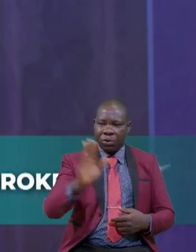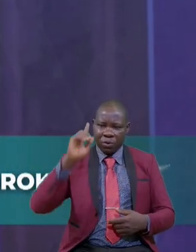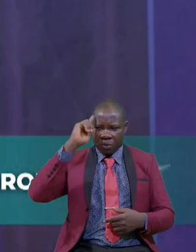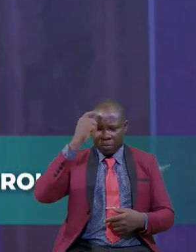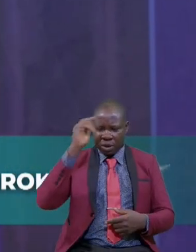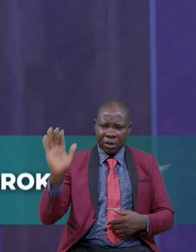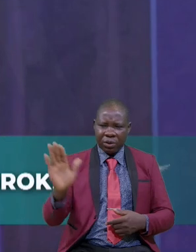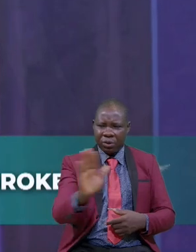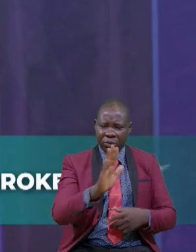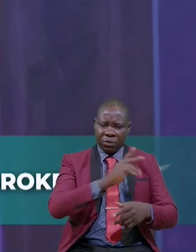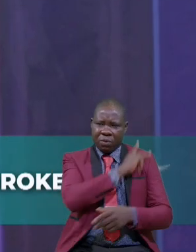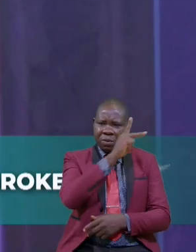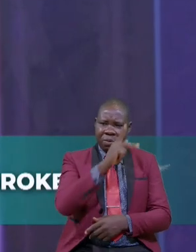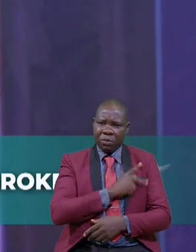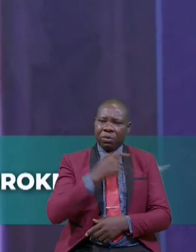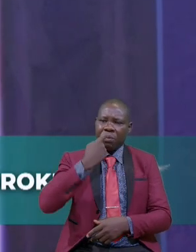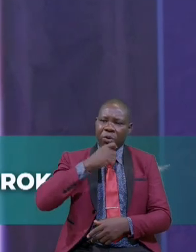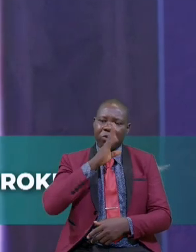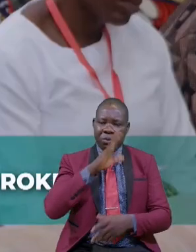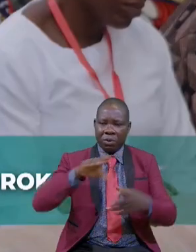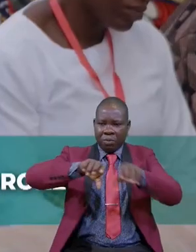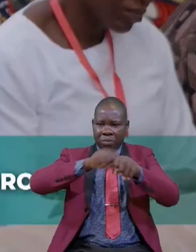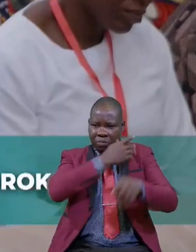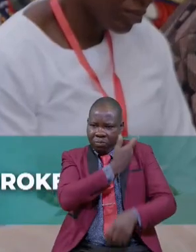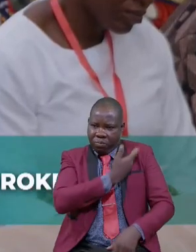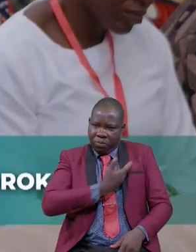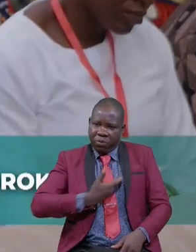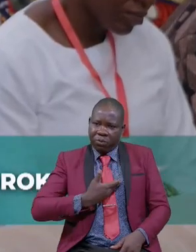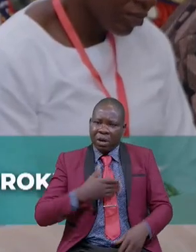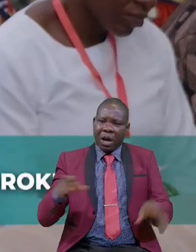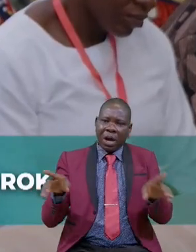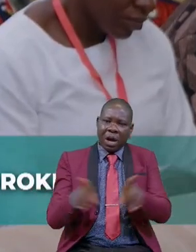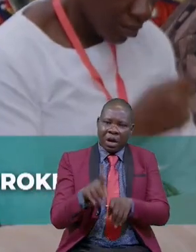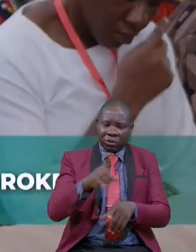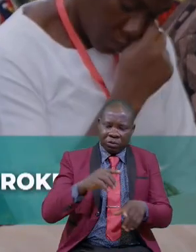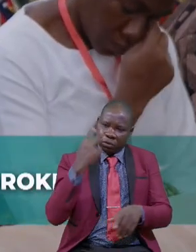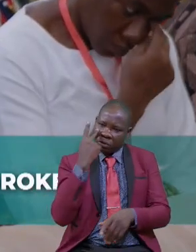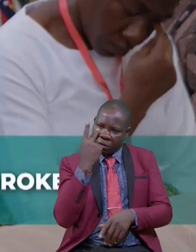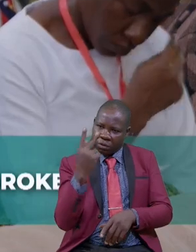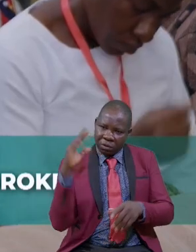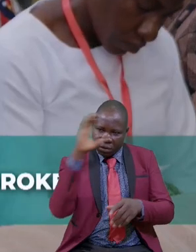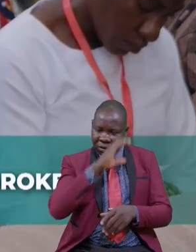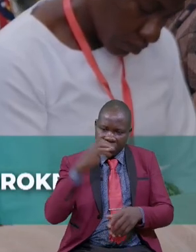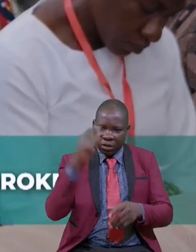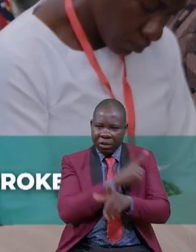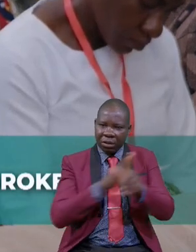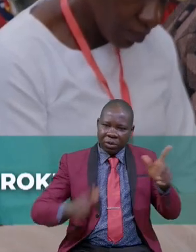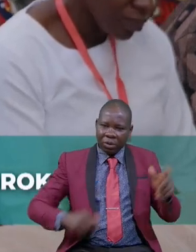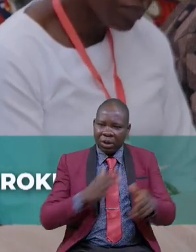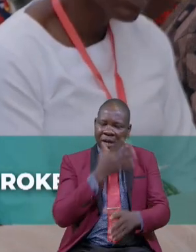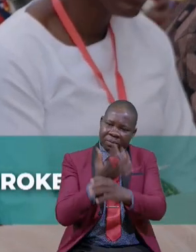doit être brisée. As we're the et comme Lord, nous cherchons le Seigneur et que nous plaidons pour sa grâce